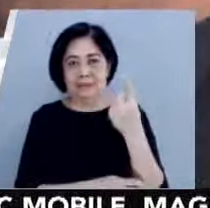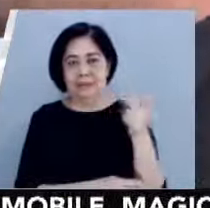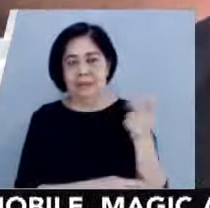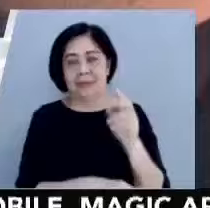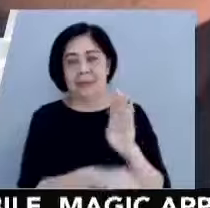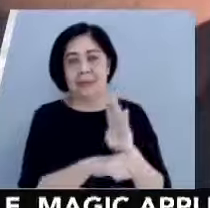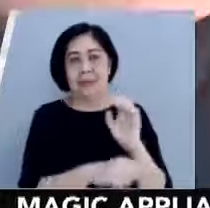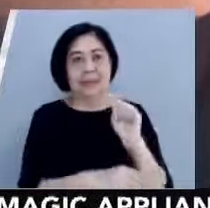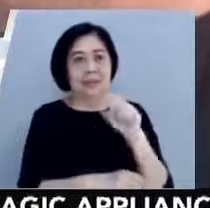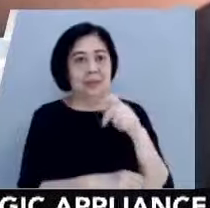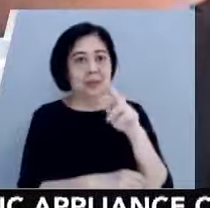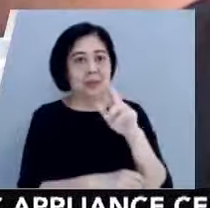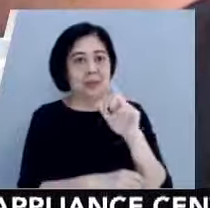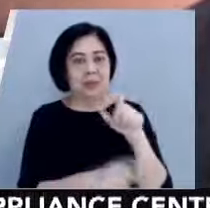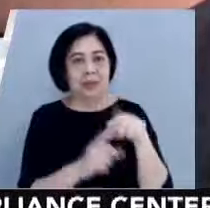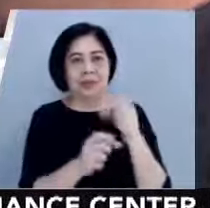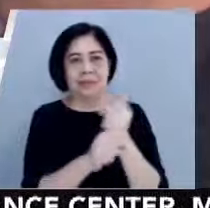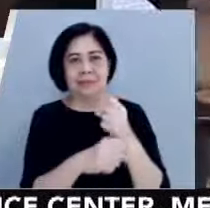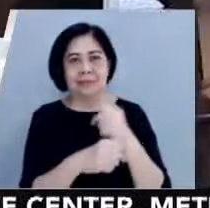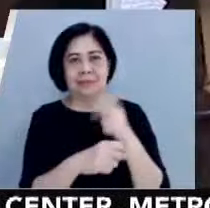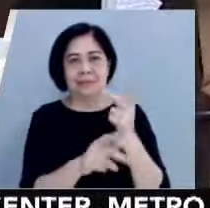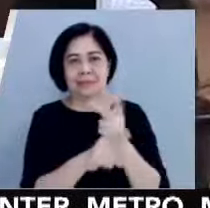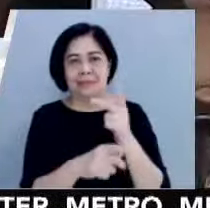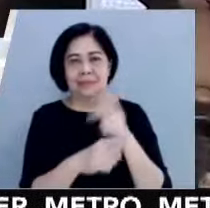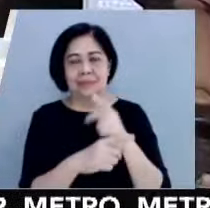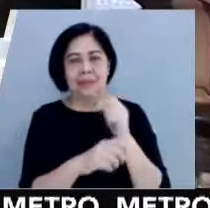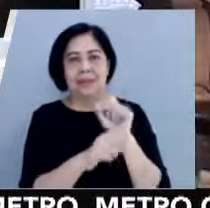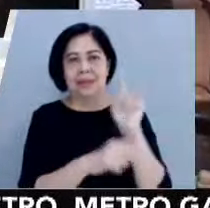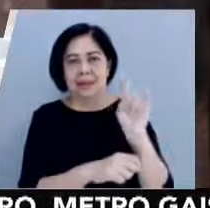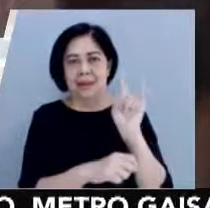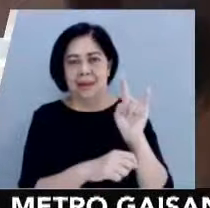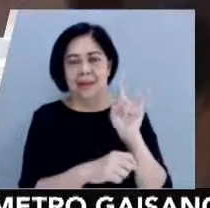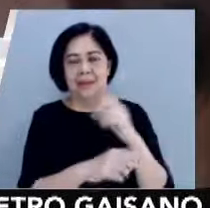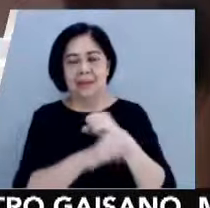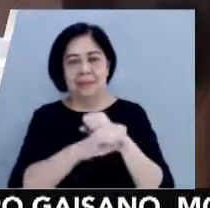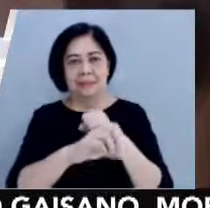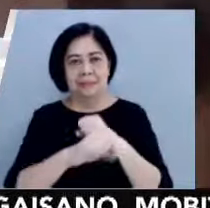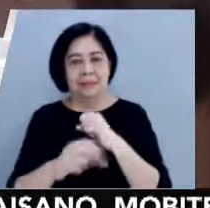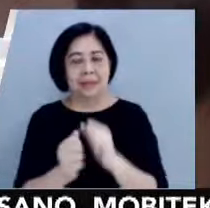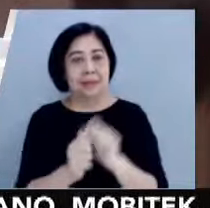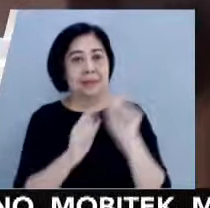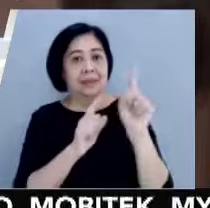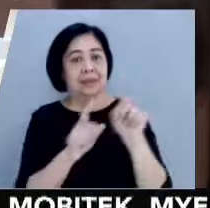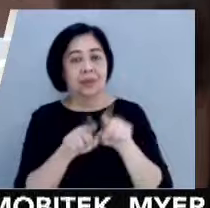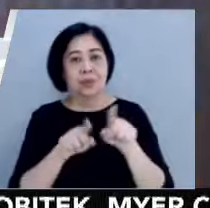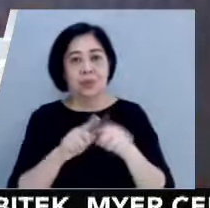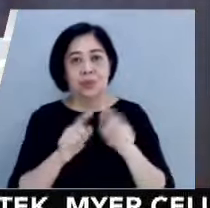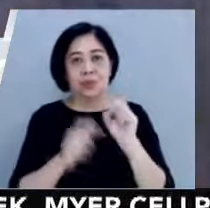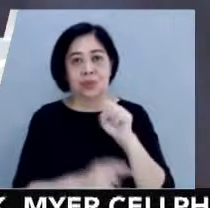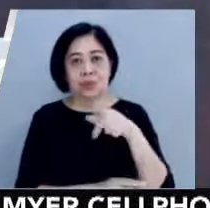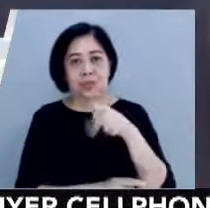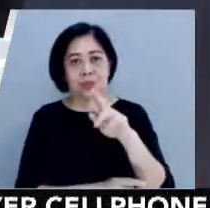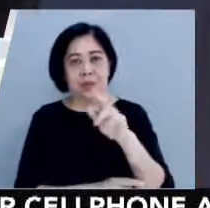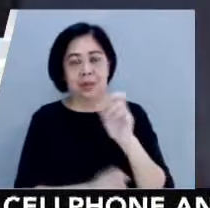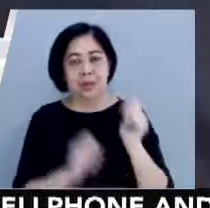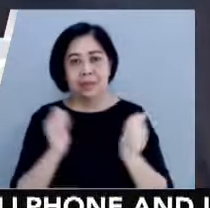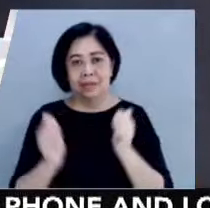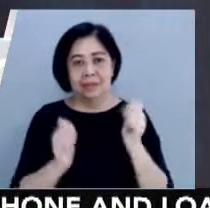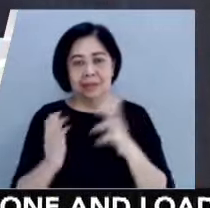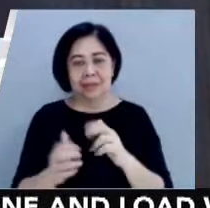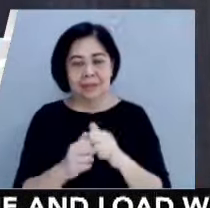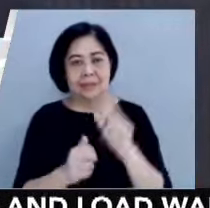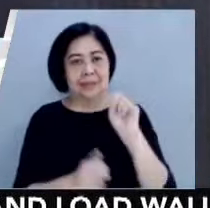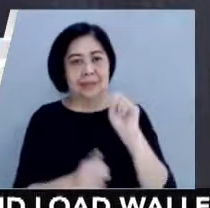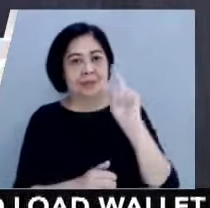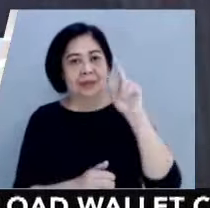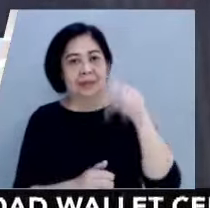sa pagpuproduce ng isang ad campaign. Dumalo sa launch ang iba pang Sparkle stars, pati si GMA Network Senior Vice President